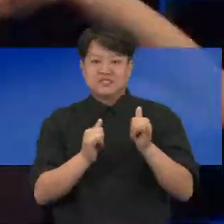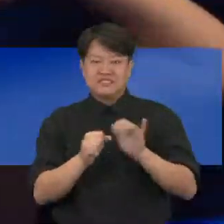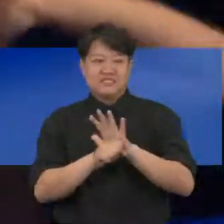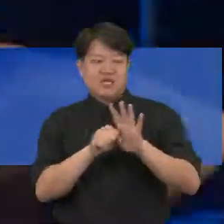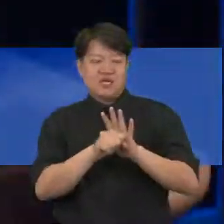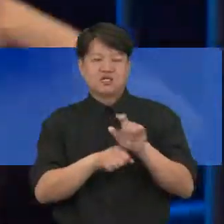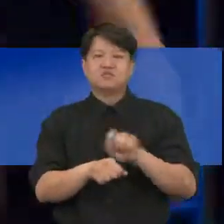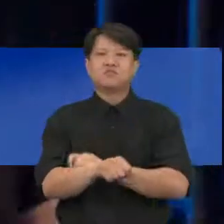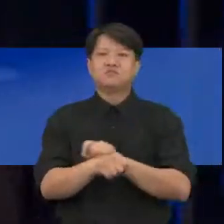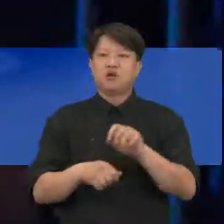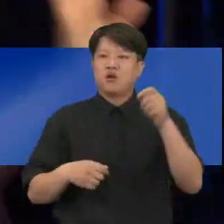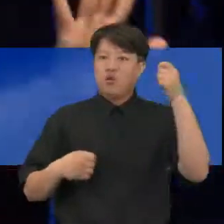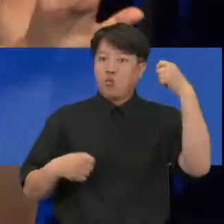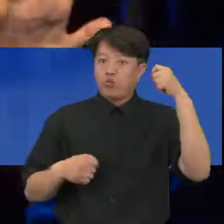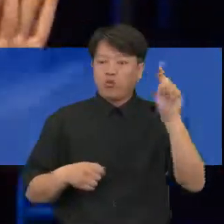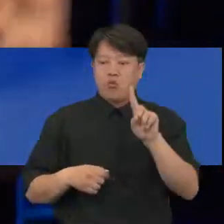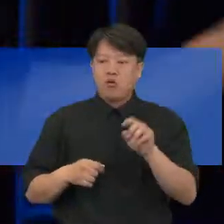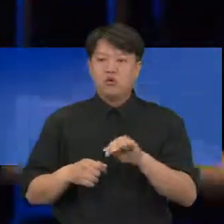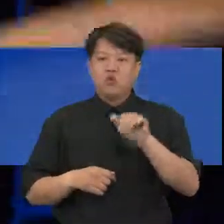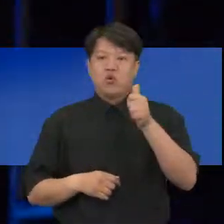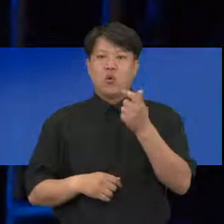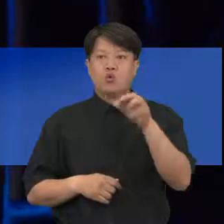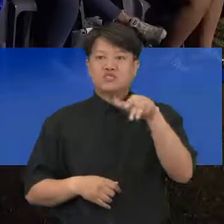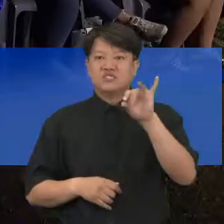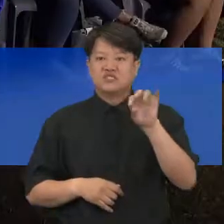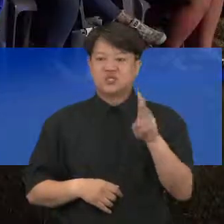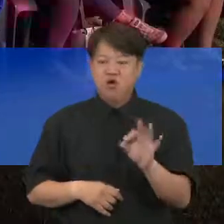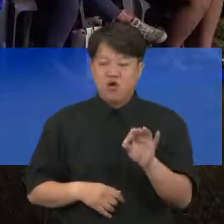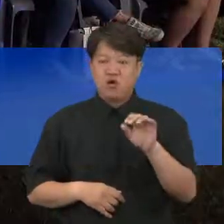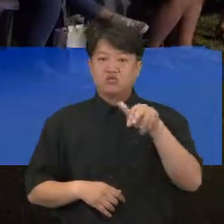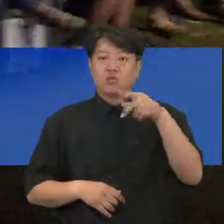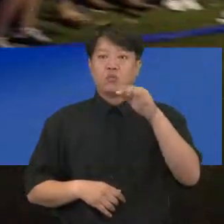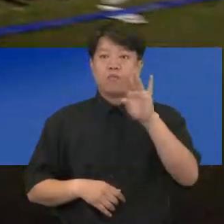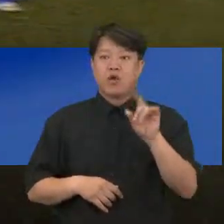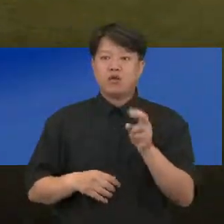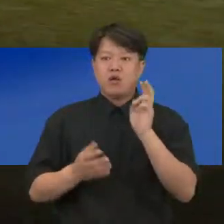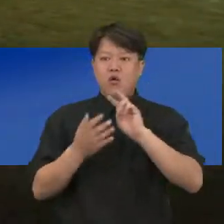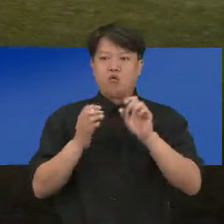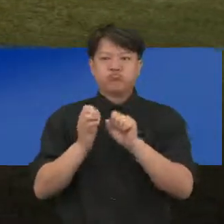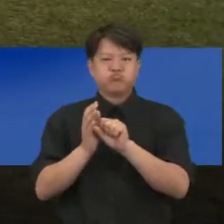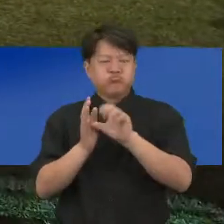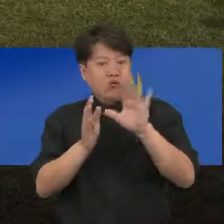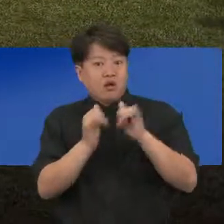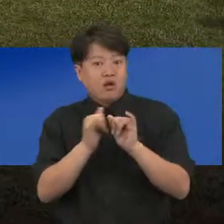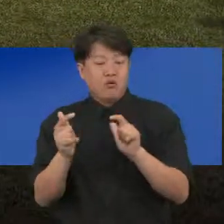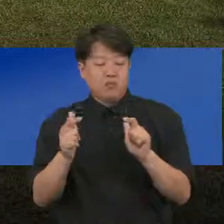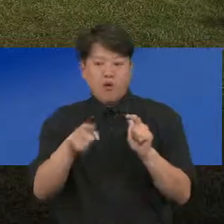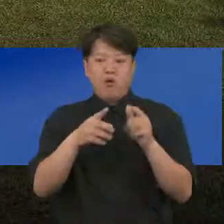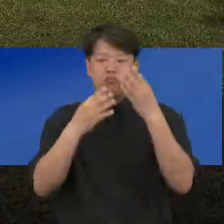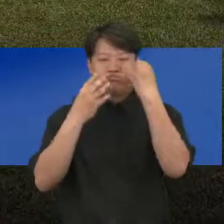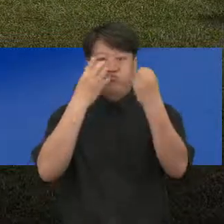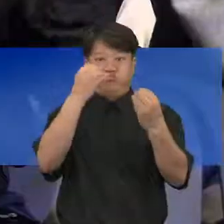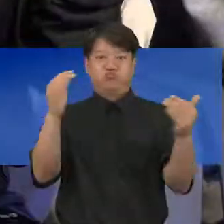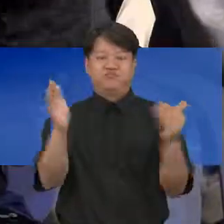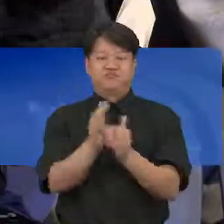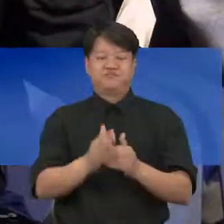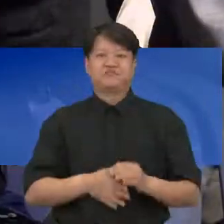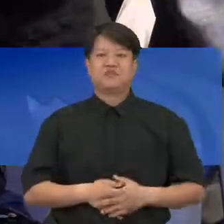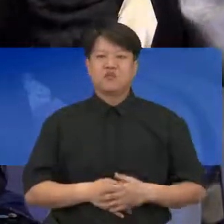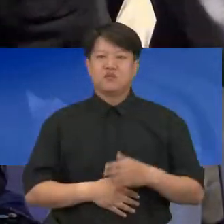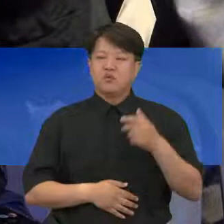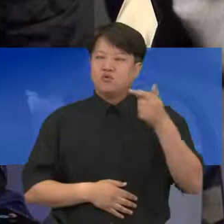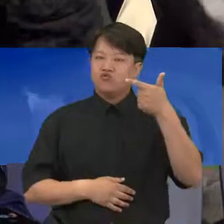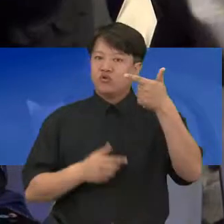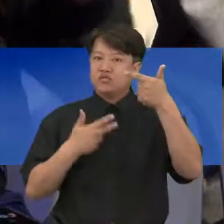특별 콘서트에서는 홍진영, 존박 등 유명 가수들의 공연이 열려 시민들의 눈길을 사로잡았습니다.